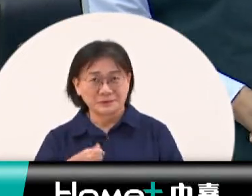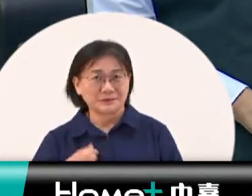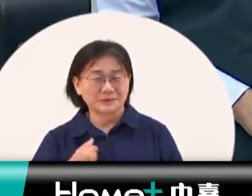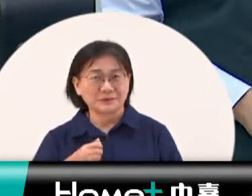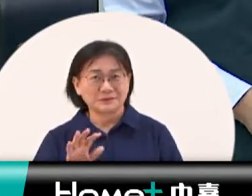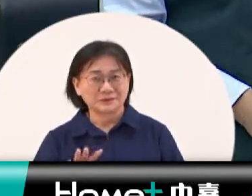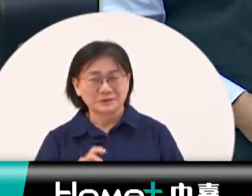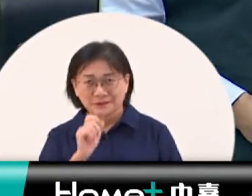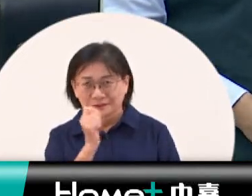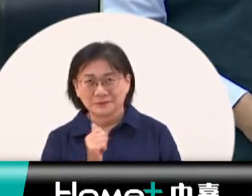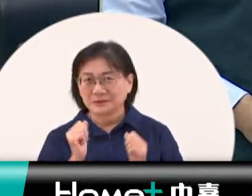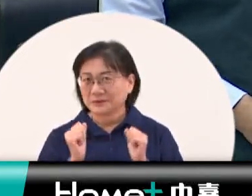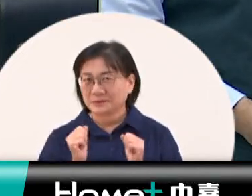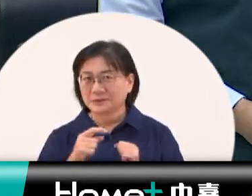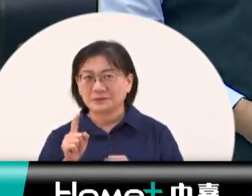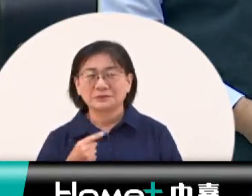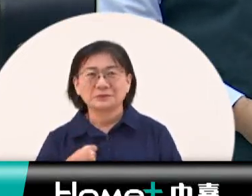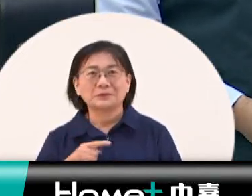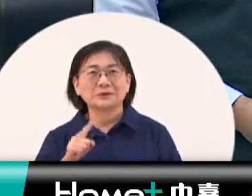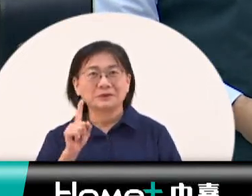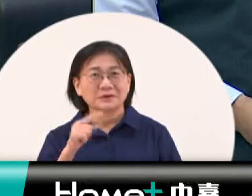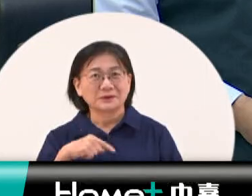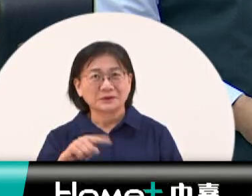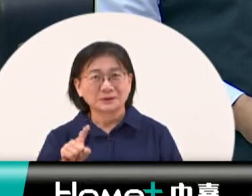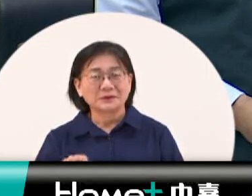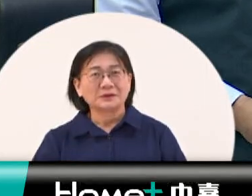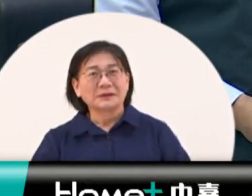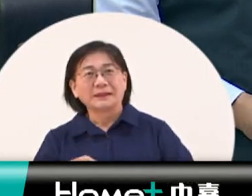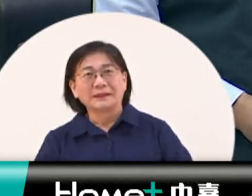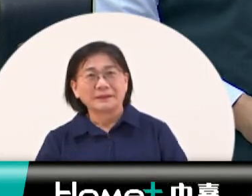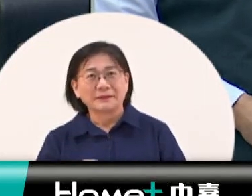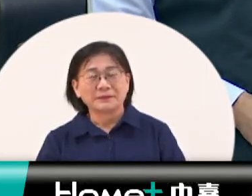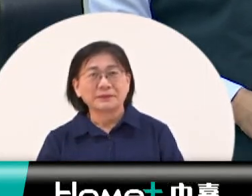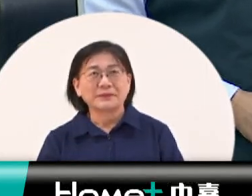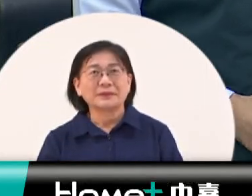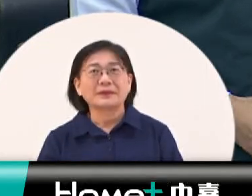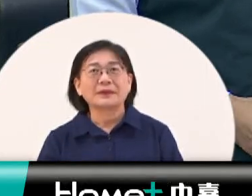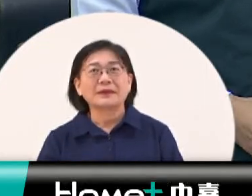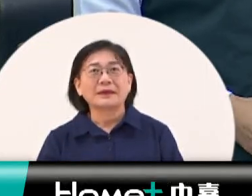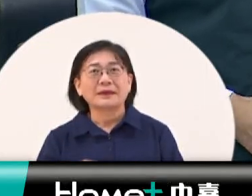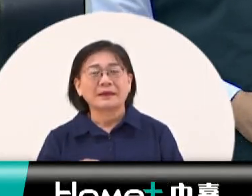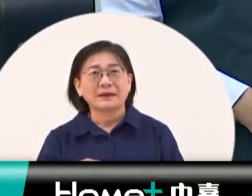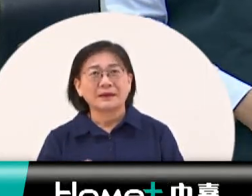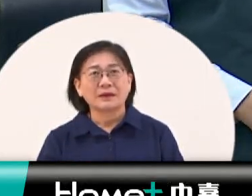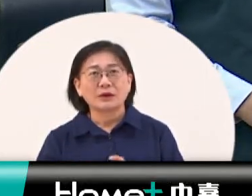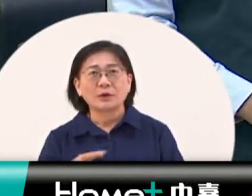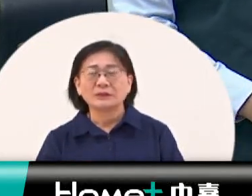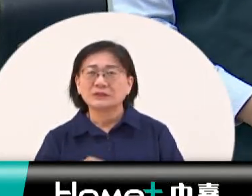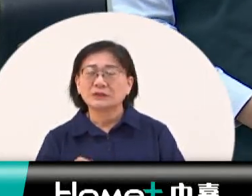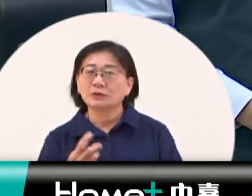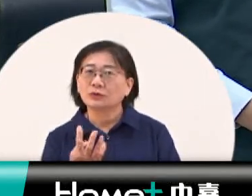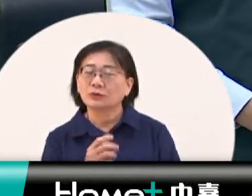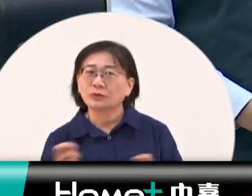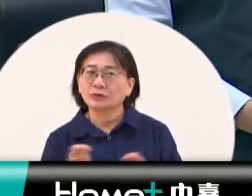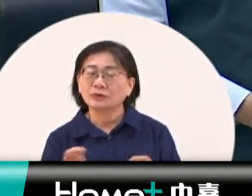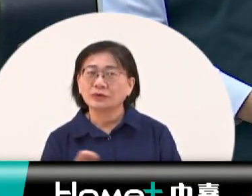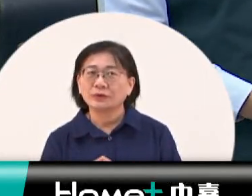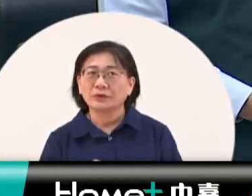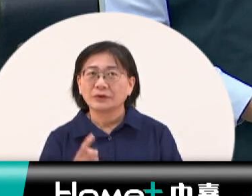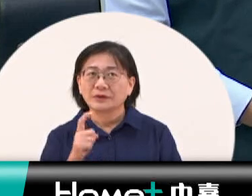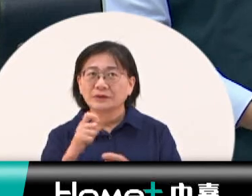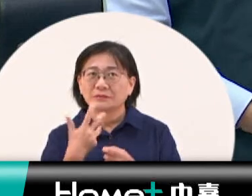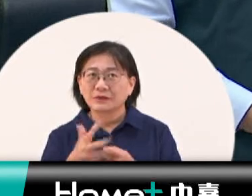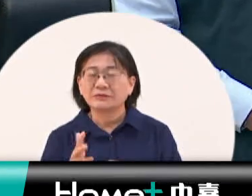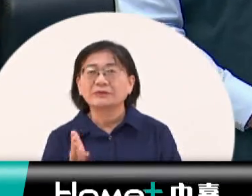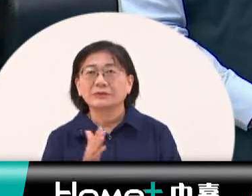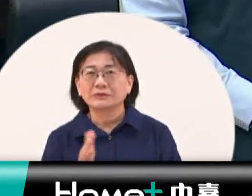运动啊？”马丁现对立委林来到担任市长，增肥11公斤来提醒。对此，市长表